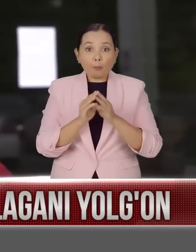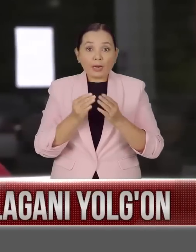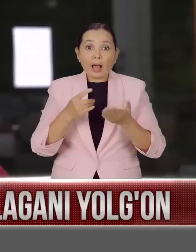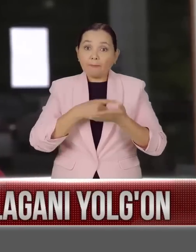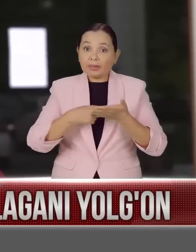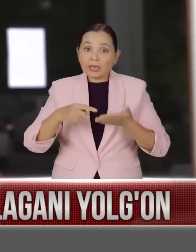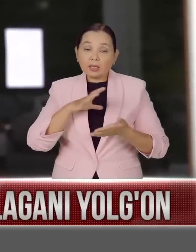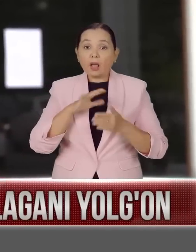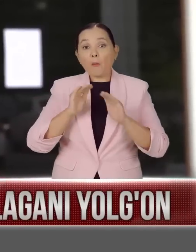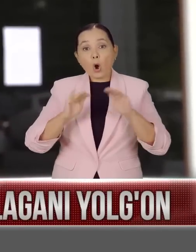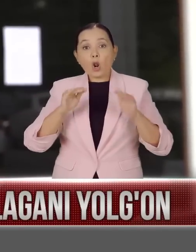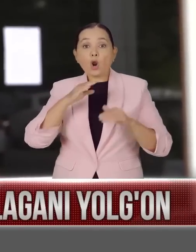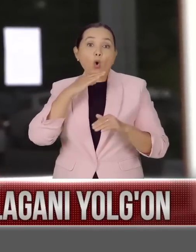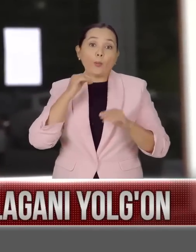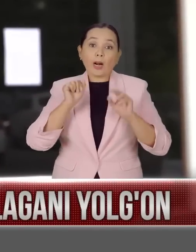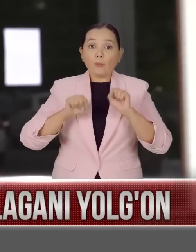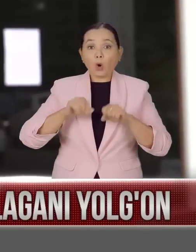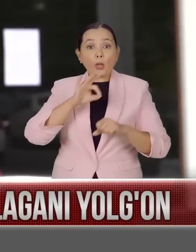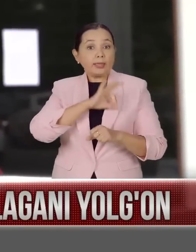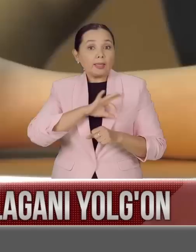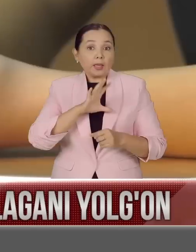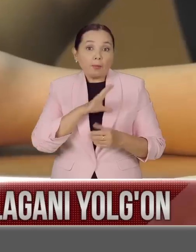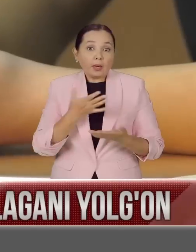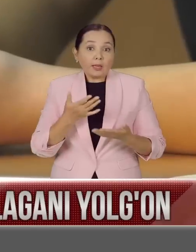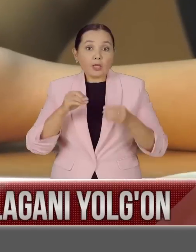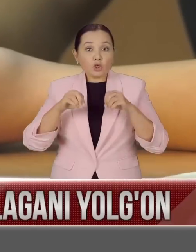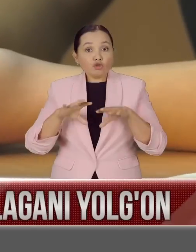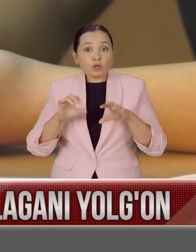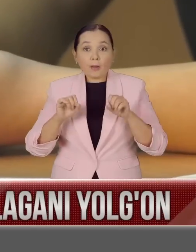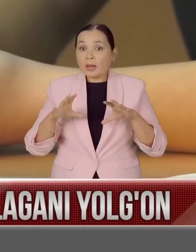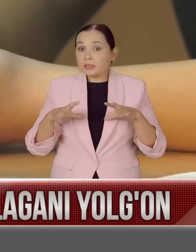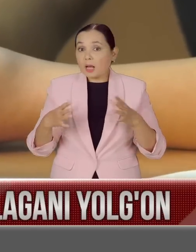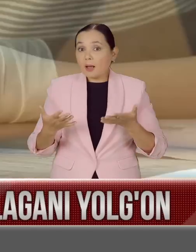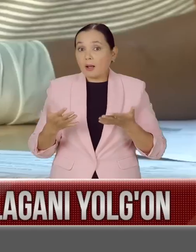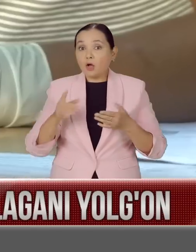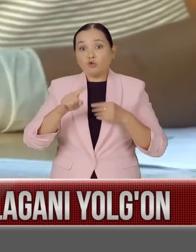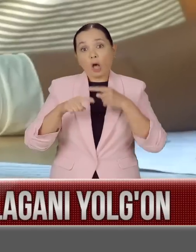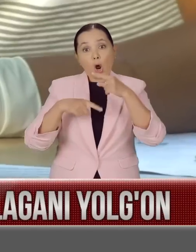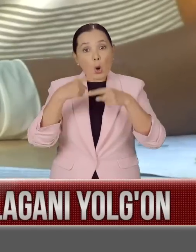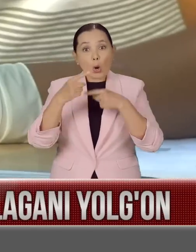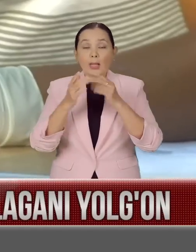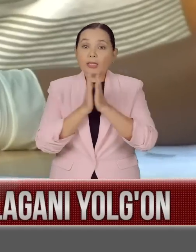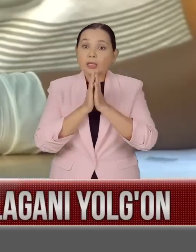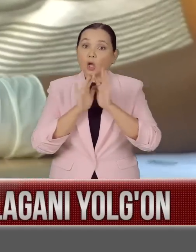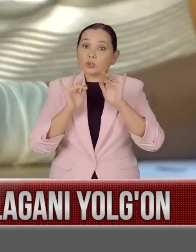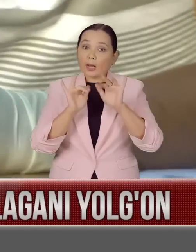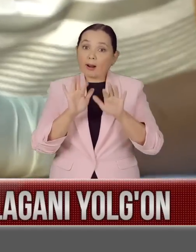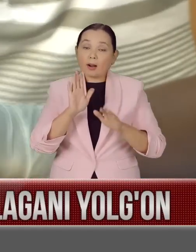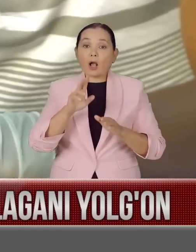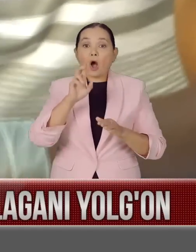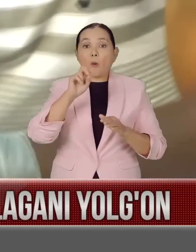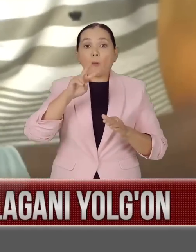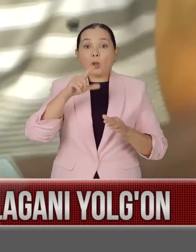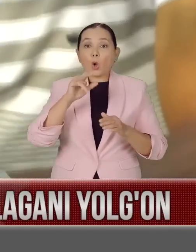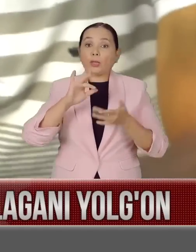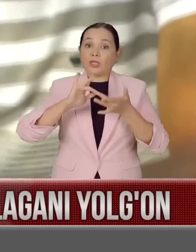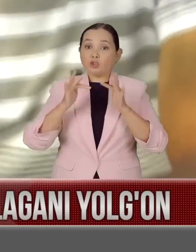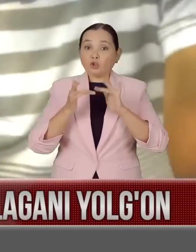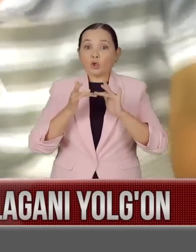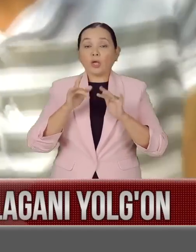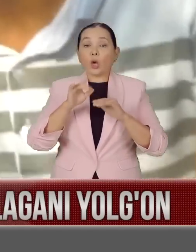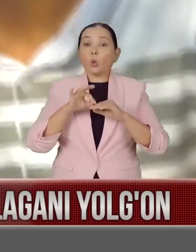belgilandi bolalar ko'proq imkoniyatga ega bo'ldi yetishga masalan mana sizlar orqali iltimos qilardikki o'sha blogerlarimiz ijtimoiy